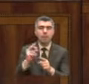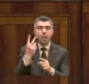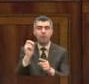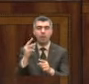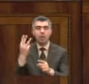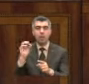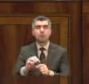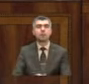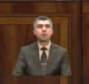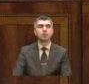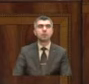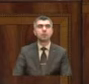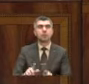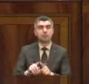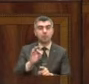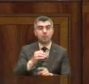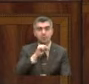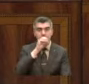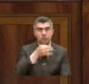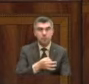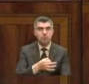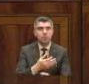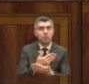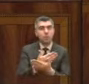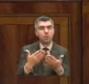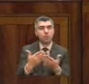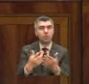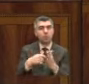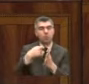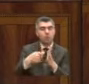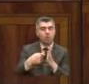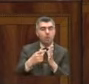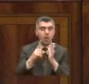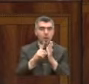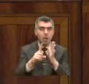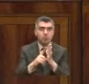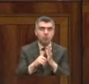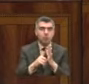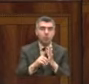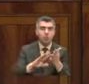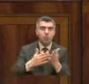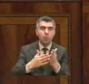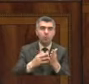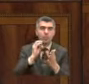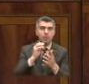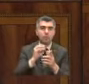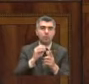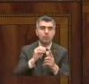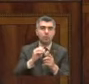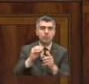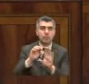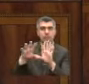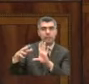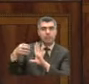وفي المقابل ينبغي بذل المزيد من الجهود بخصوص استكمال الترسانة التشريعية لتأطير الإنتاج الذاتي للطاقة. نعلم